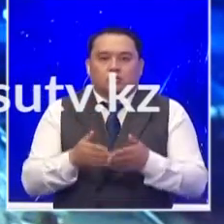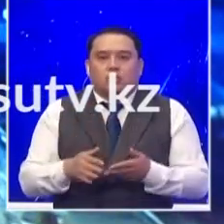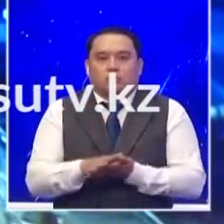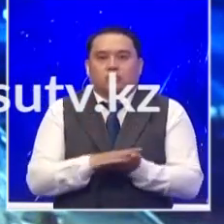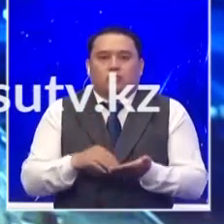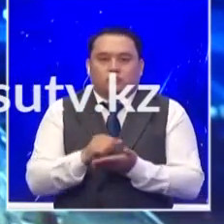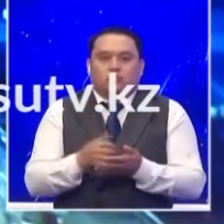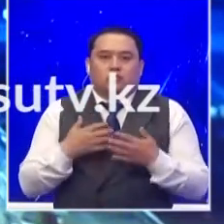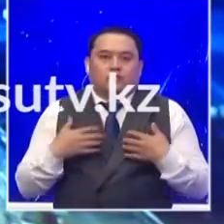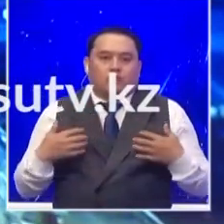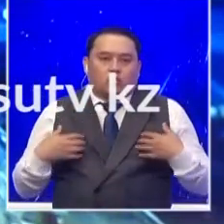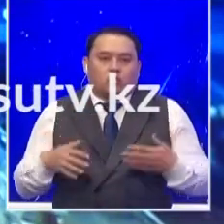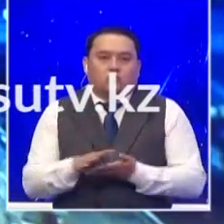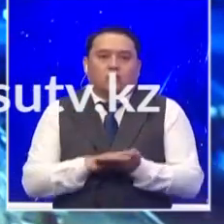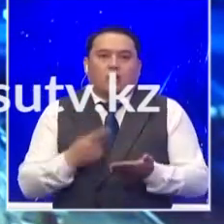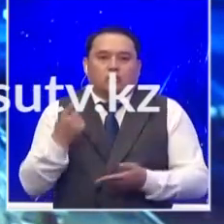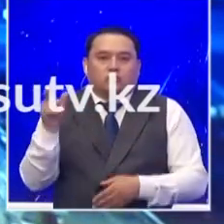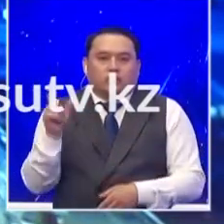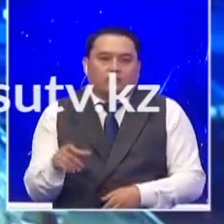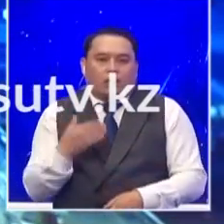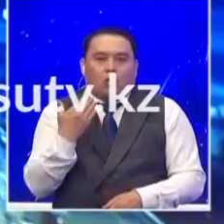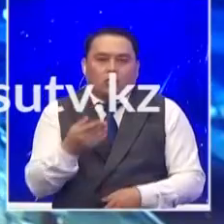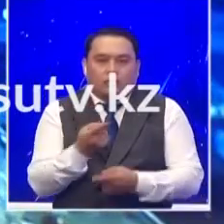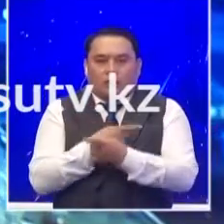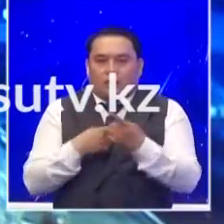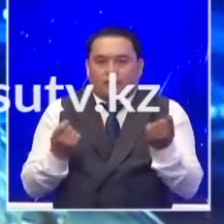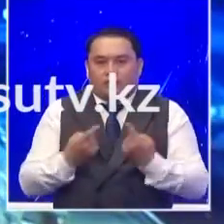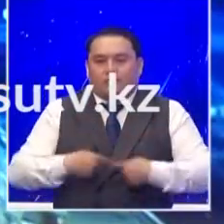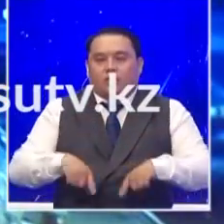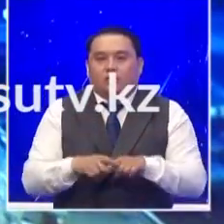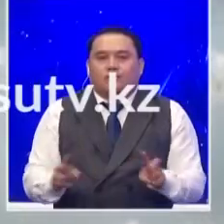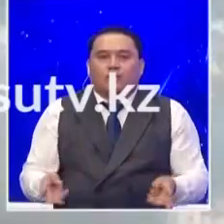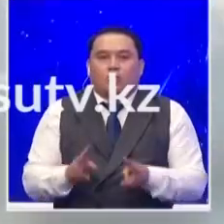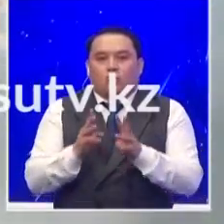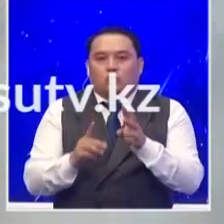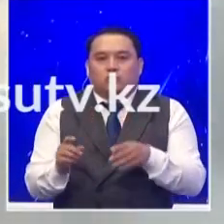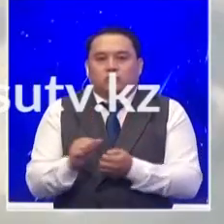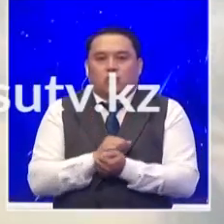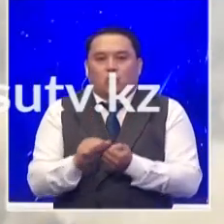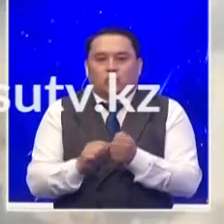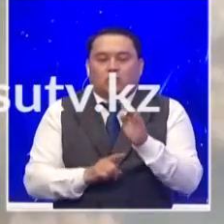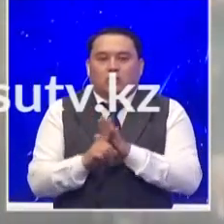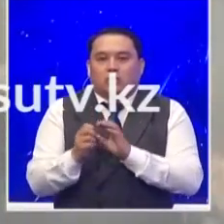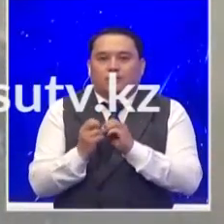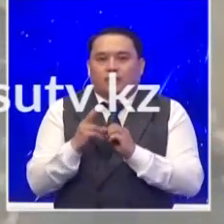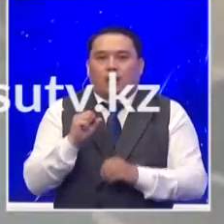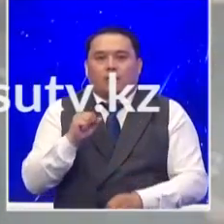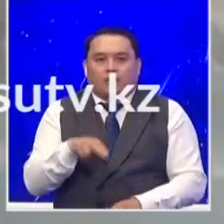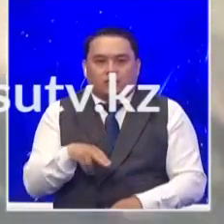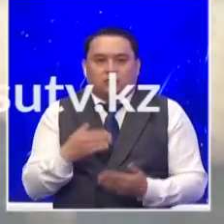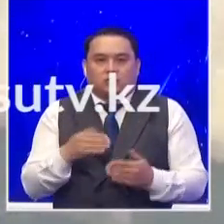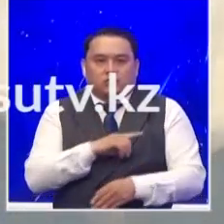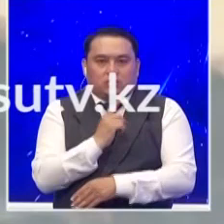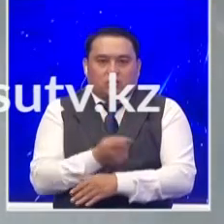скот. Также известно об одном пострадавшем человеке. По информации ведомства, возгорание сухостоя началось еще 12 апреля.